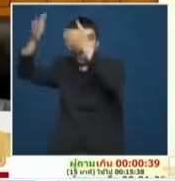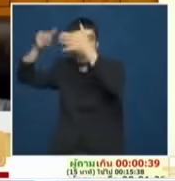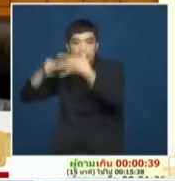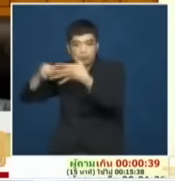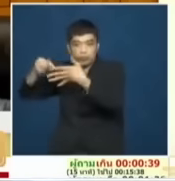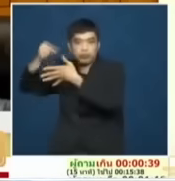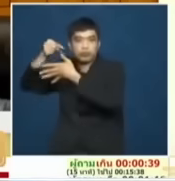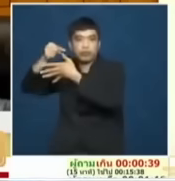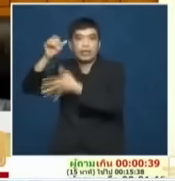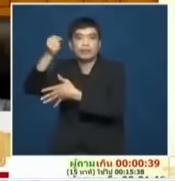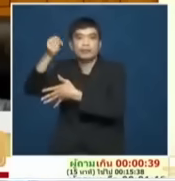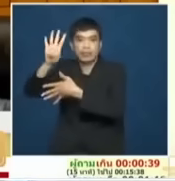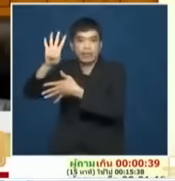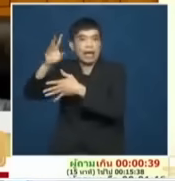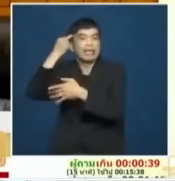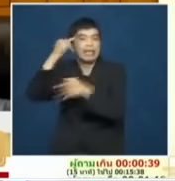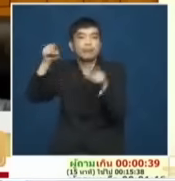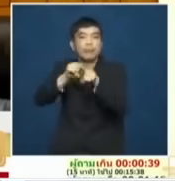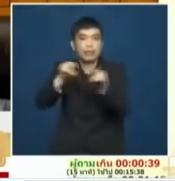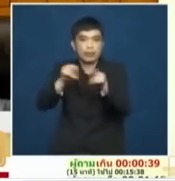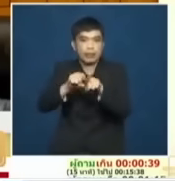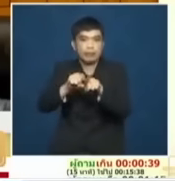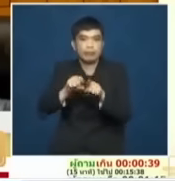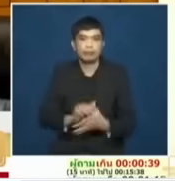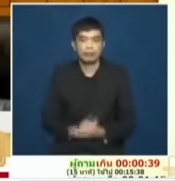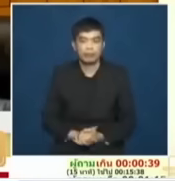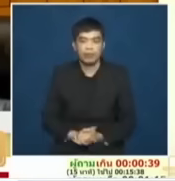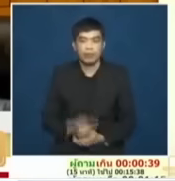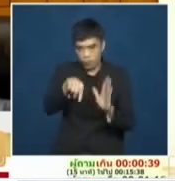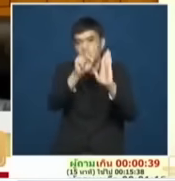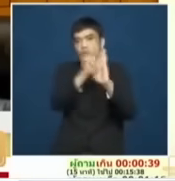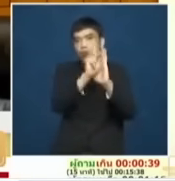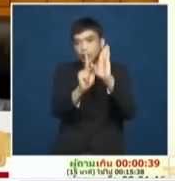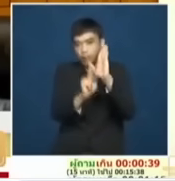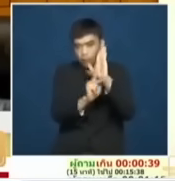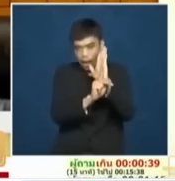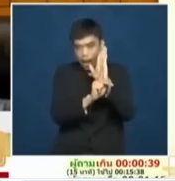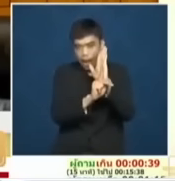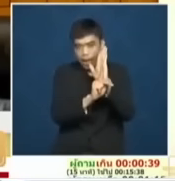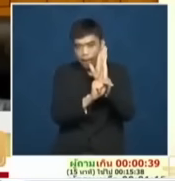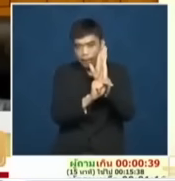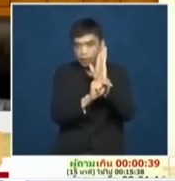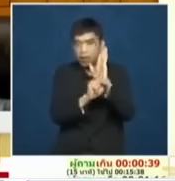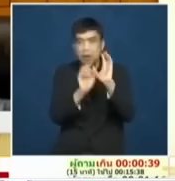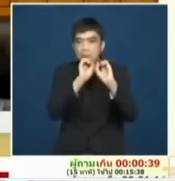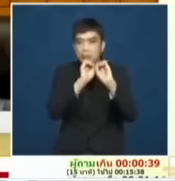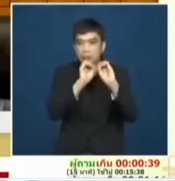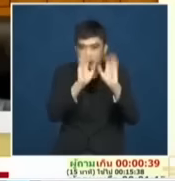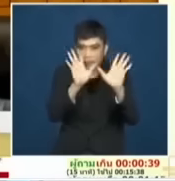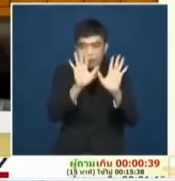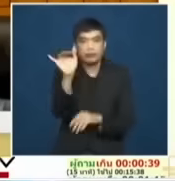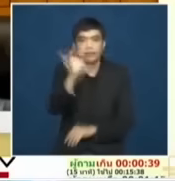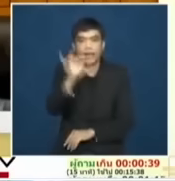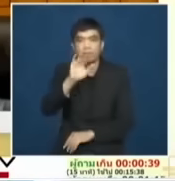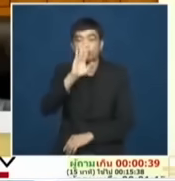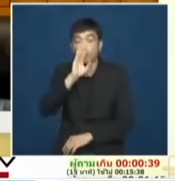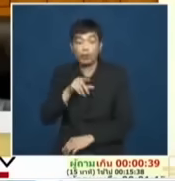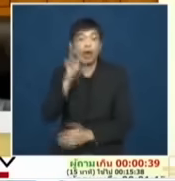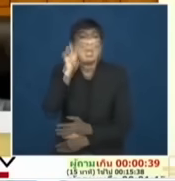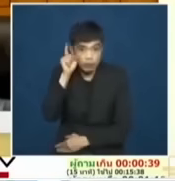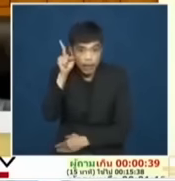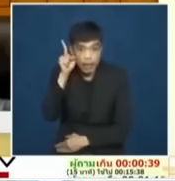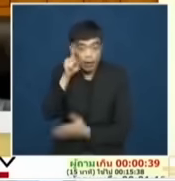นะแต่จริงๆแล้วเนี่ยสิ่งที่ควรทำนะก็คือลองหยิบยกขึ้นมาสิไอ้ที่บ